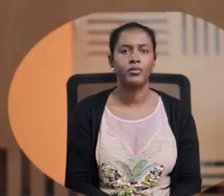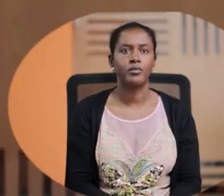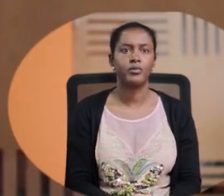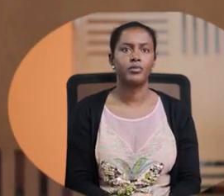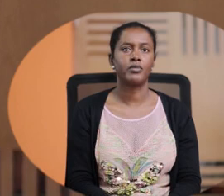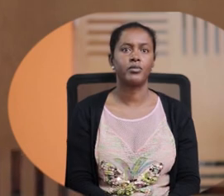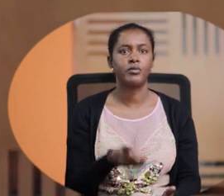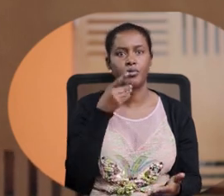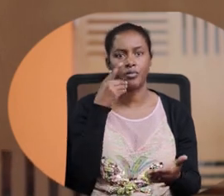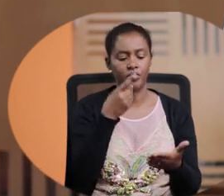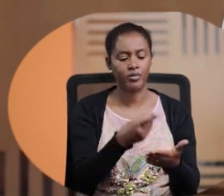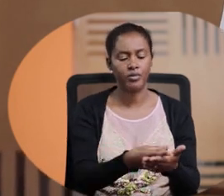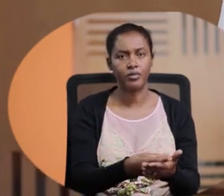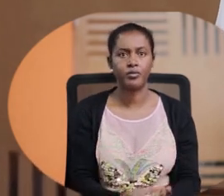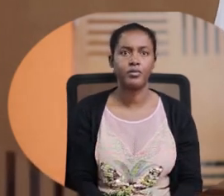Daataa